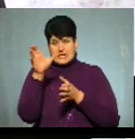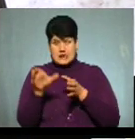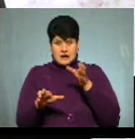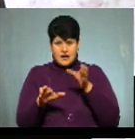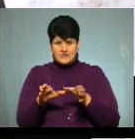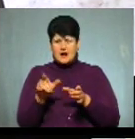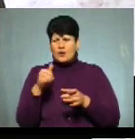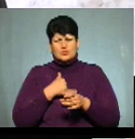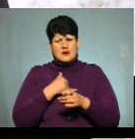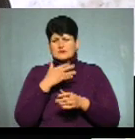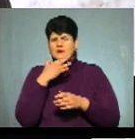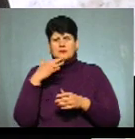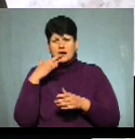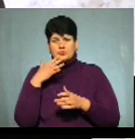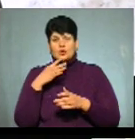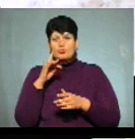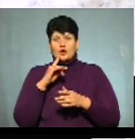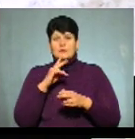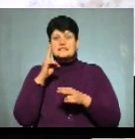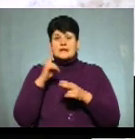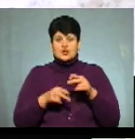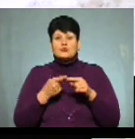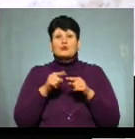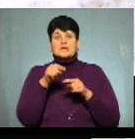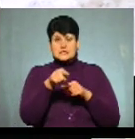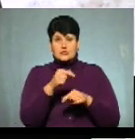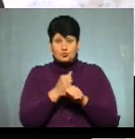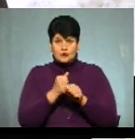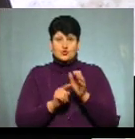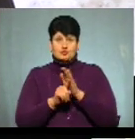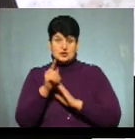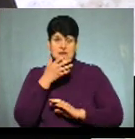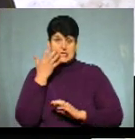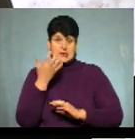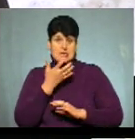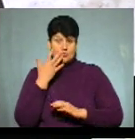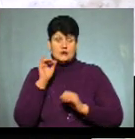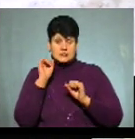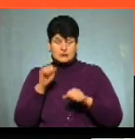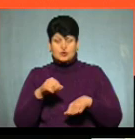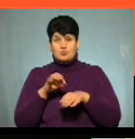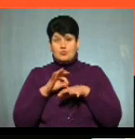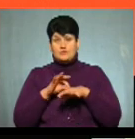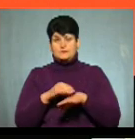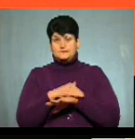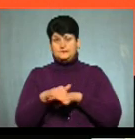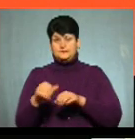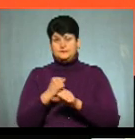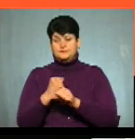їх в нас дуже багато, допоки ми завершимо ці роботи, якраз розпочнеться тепло і ми зможемо проводити зовнішні роботи.